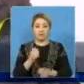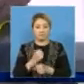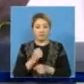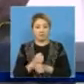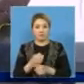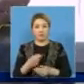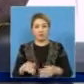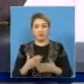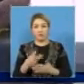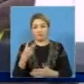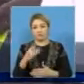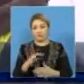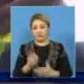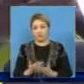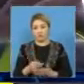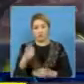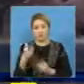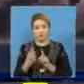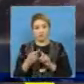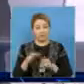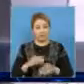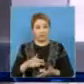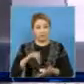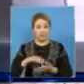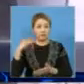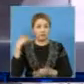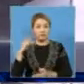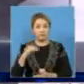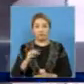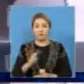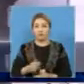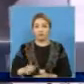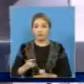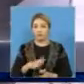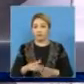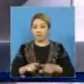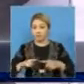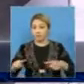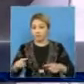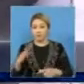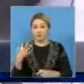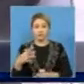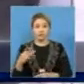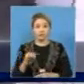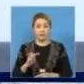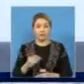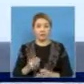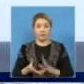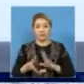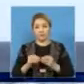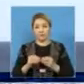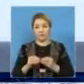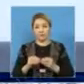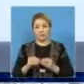реконструкция предусматривает 2 проекта. Первый из них на участке от города Актюбе до села Тамды Алгинского района протяженностью более 44 километров общей